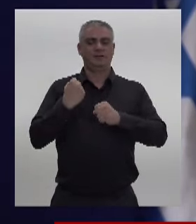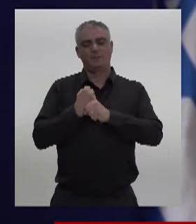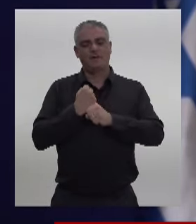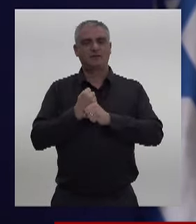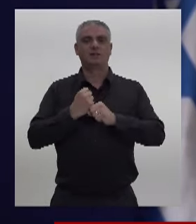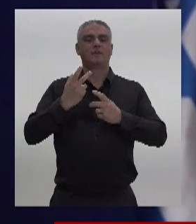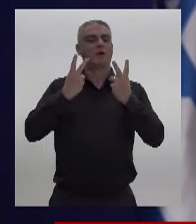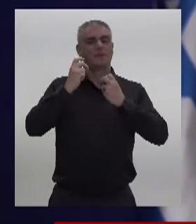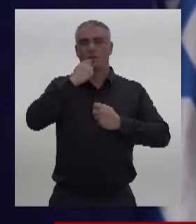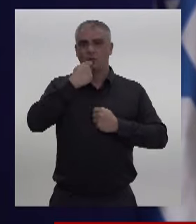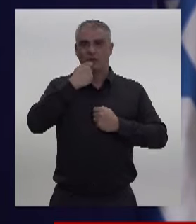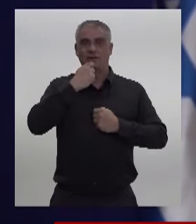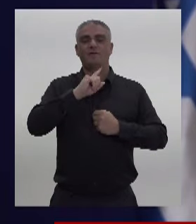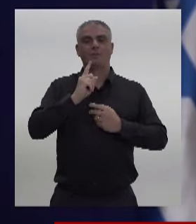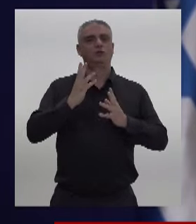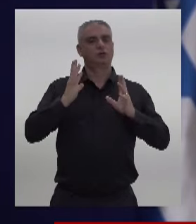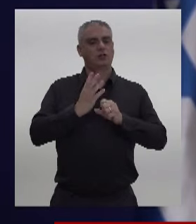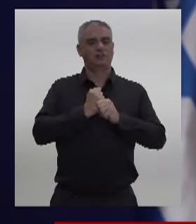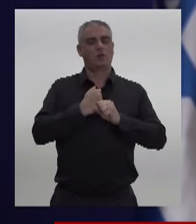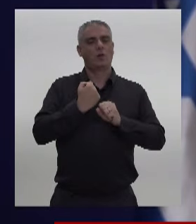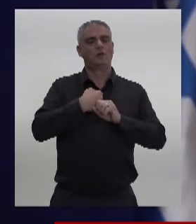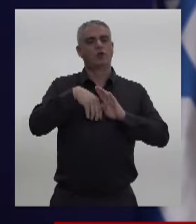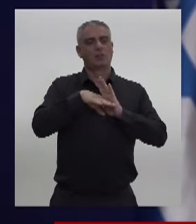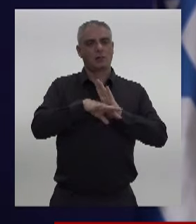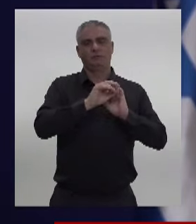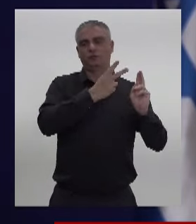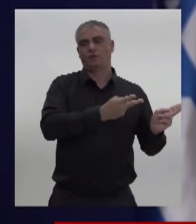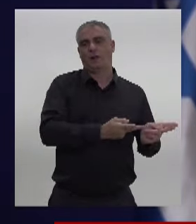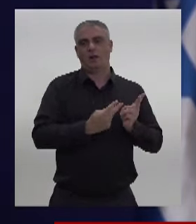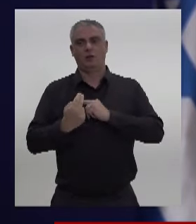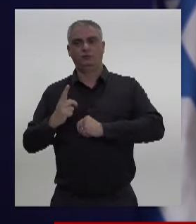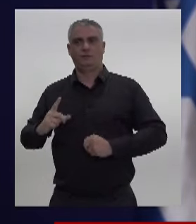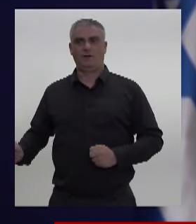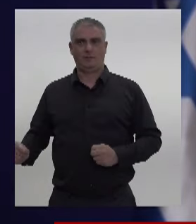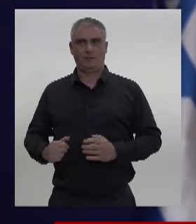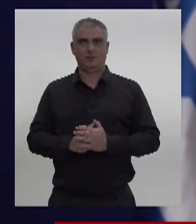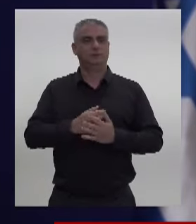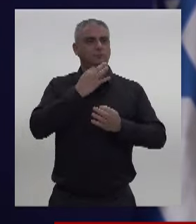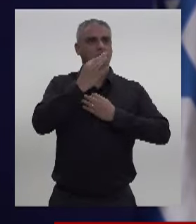המודים ואלה שייצרו את התנאים על מנת להשיב אותם הביתה